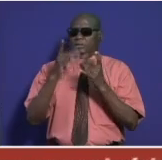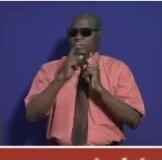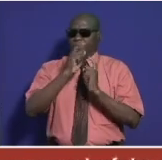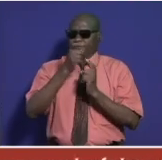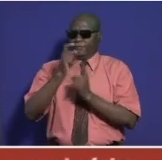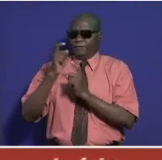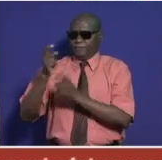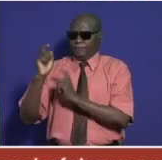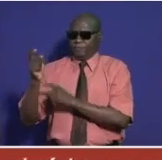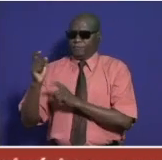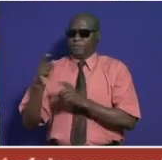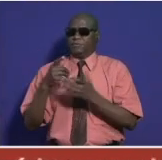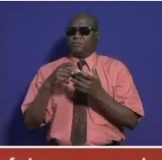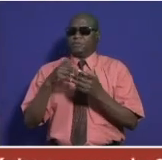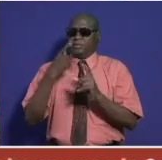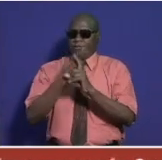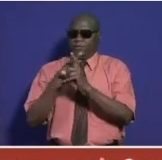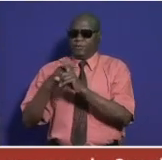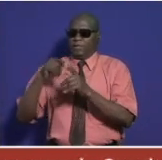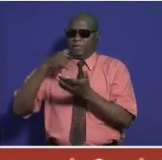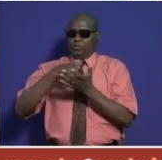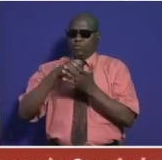mbalimbali zikiwemo vyeti.